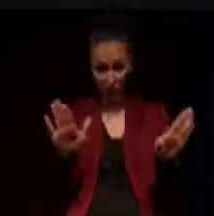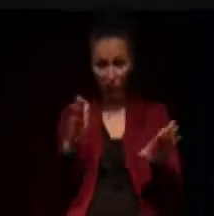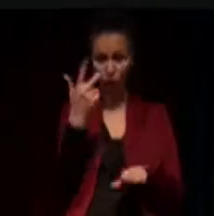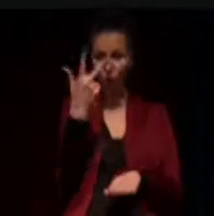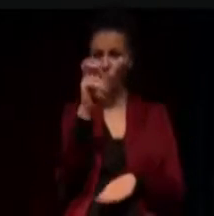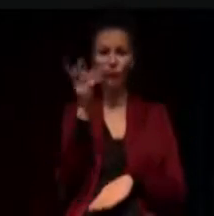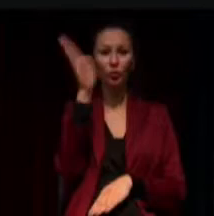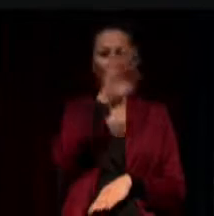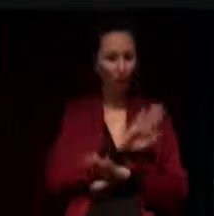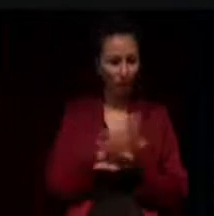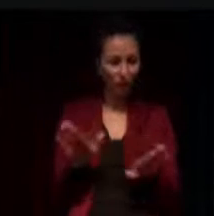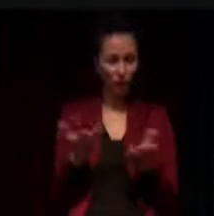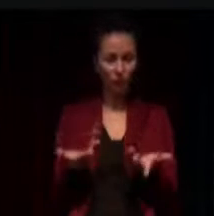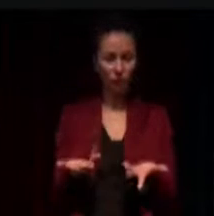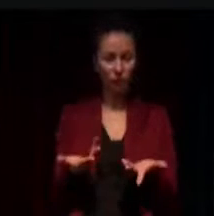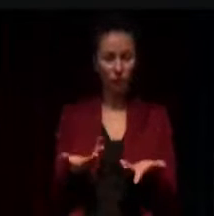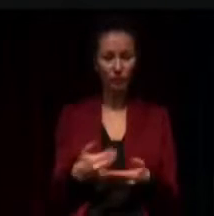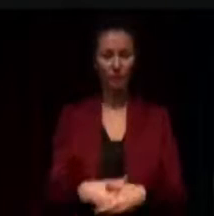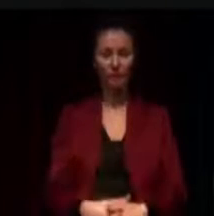sona erecek?